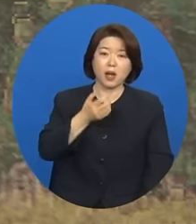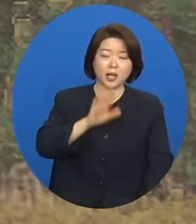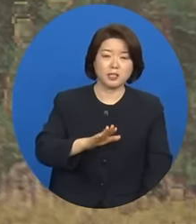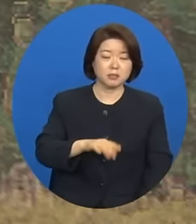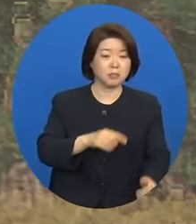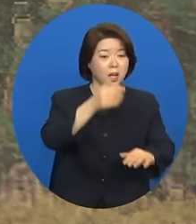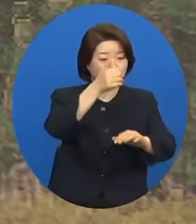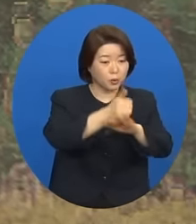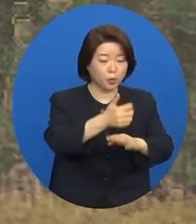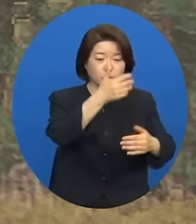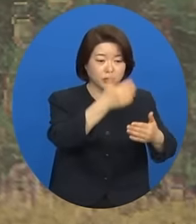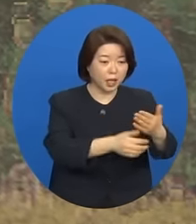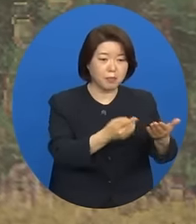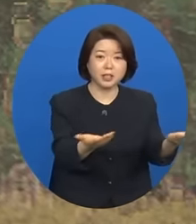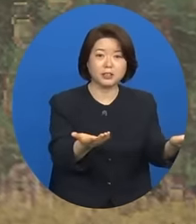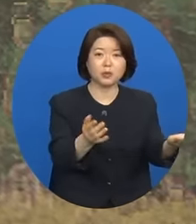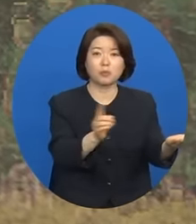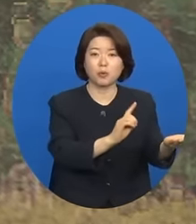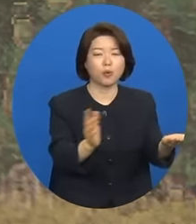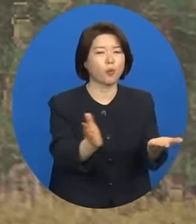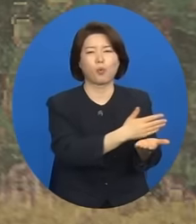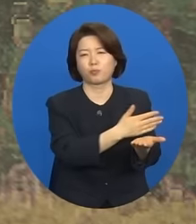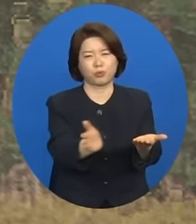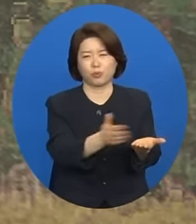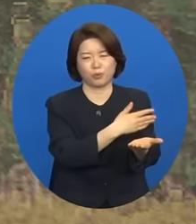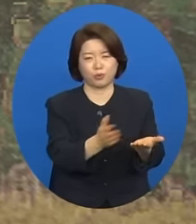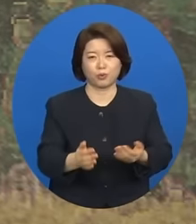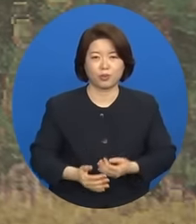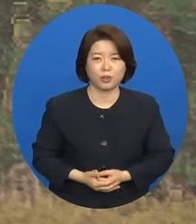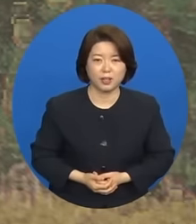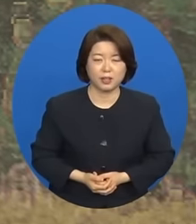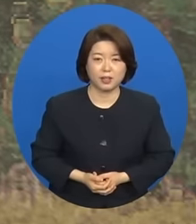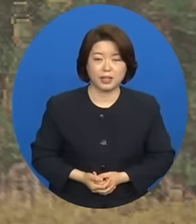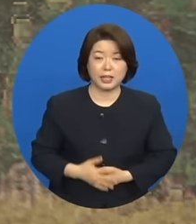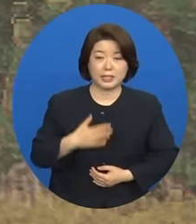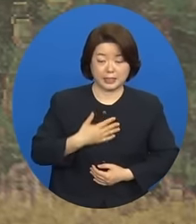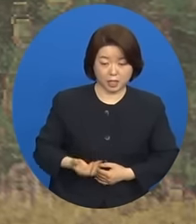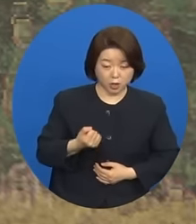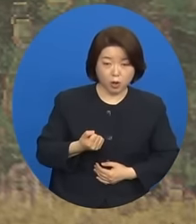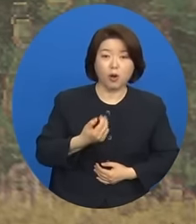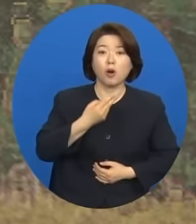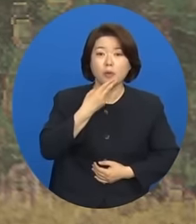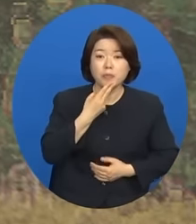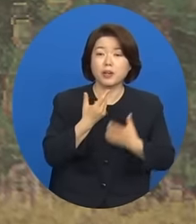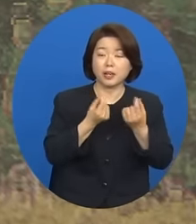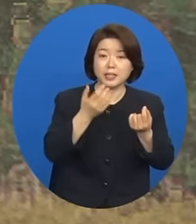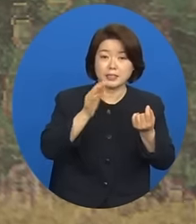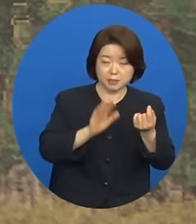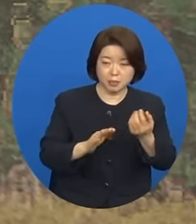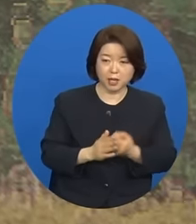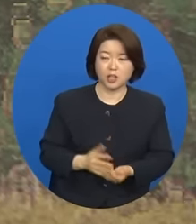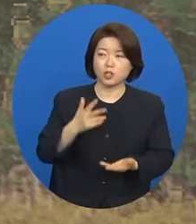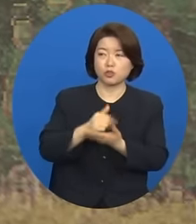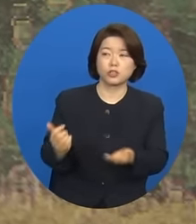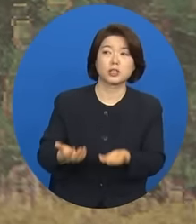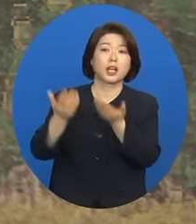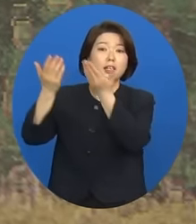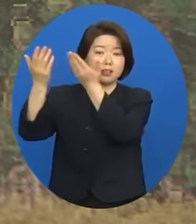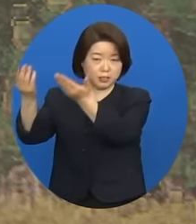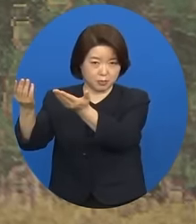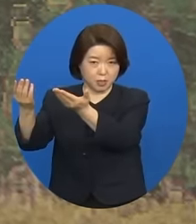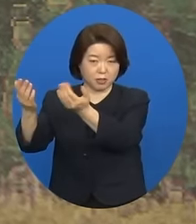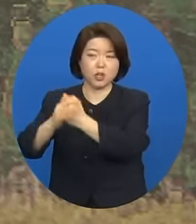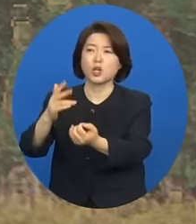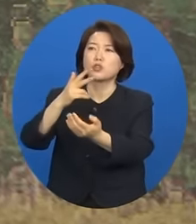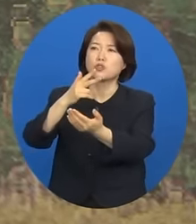남는 것은 없게 됩니다. 그런데 내 것은 없는 것 같지만 주님께 드리면 주님은 또한 주님의 것을